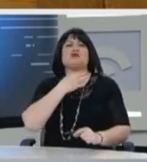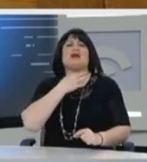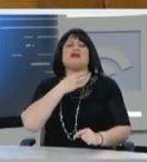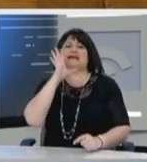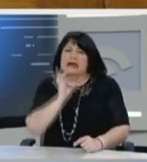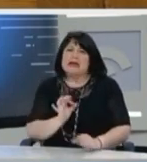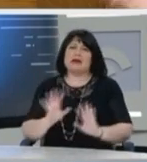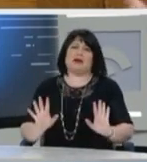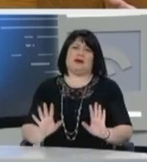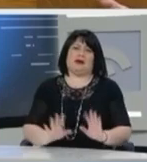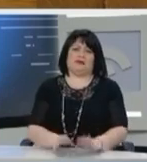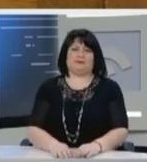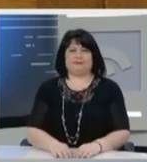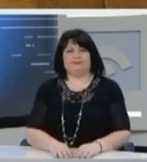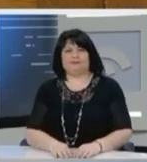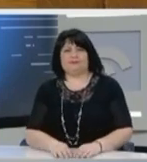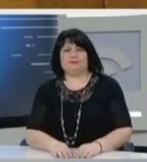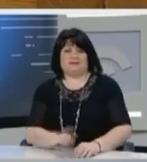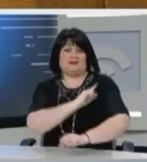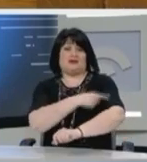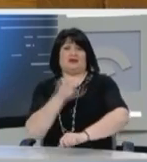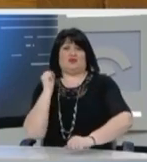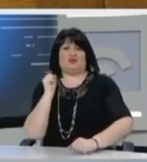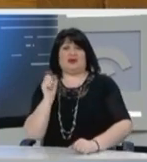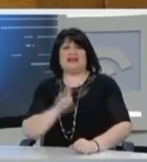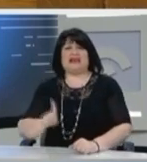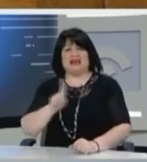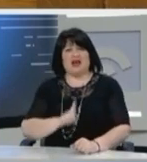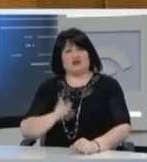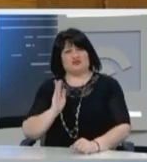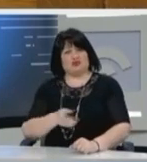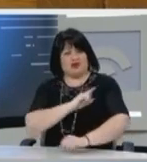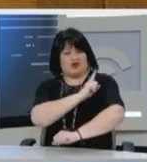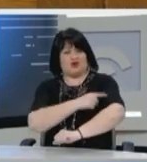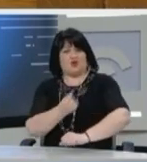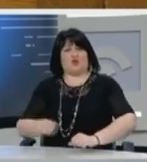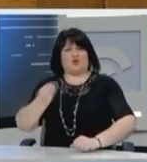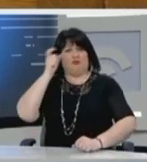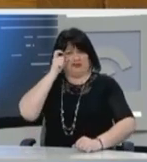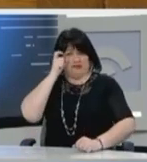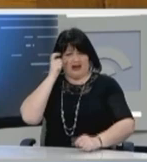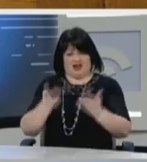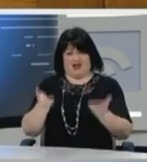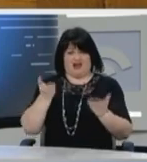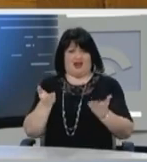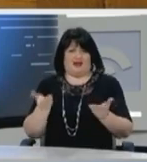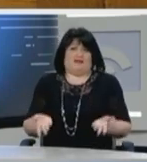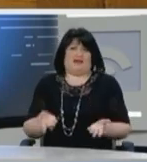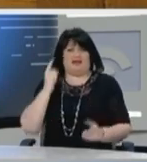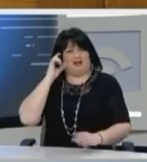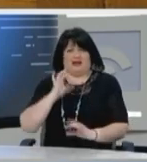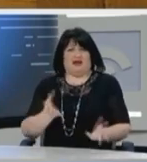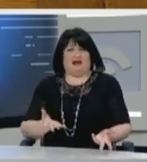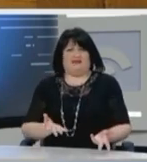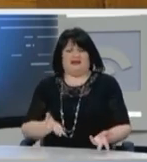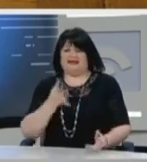θέλει... Τι έχετε μεγαλύτερες ικανότητες, έχει ο Μητσοτάκης μεγαλύτερες ικανότητες από το Σαμαρά? Δεν